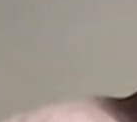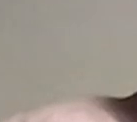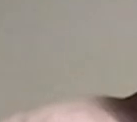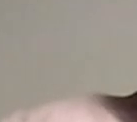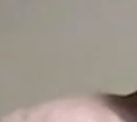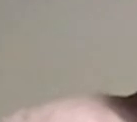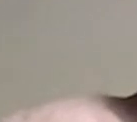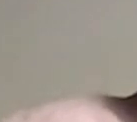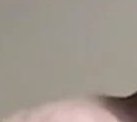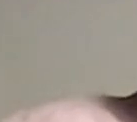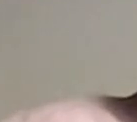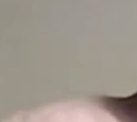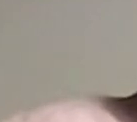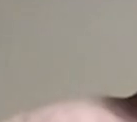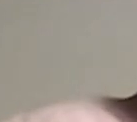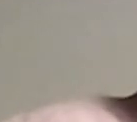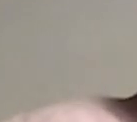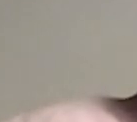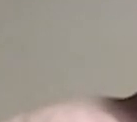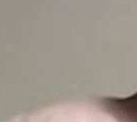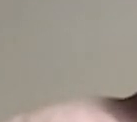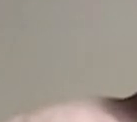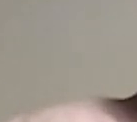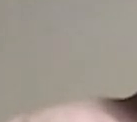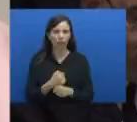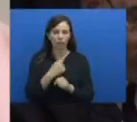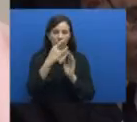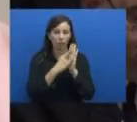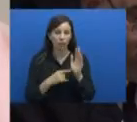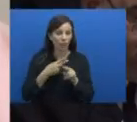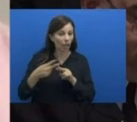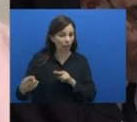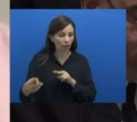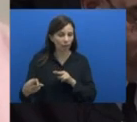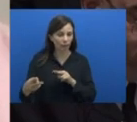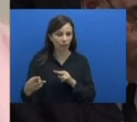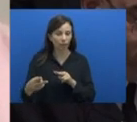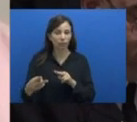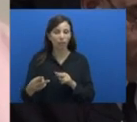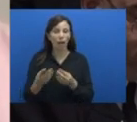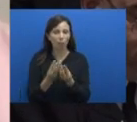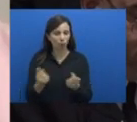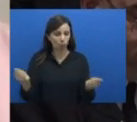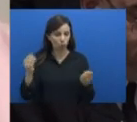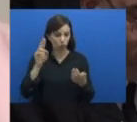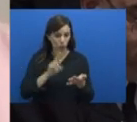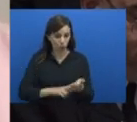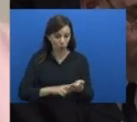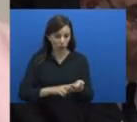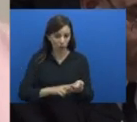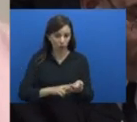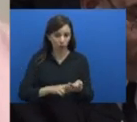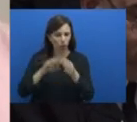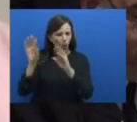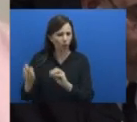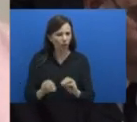بيقول للمحكمة أنا بعترف أنه إحنا يجب علينا إحنا كحكومة وكوزراء أنه نتعامل بشكل معقول في قراراتنا، ولكن إحنا